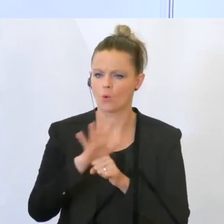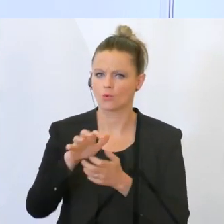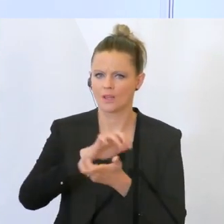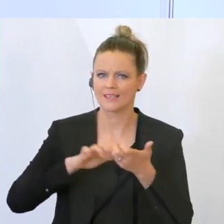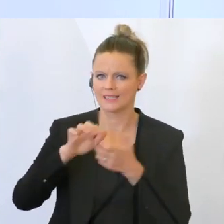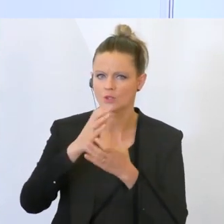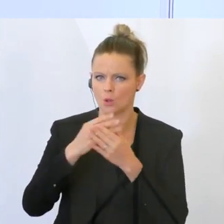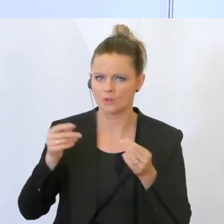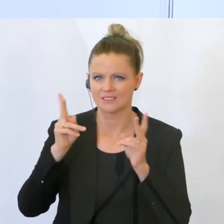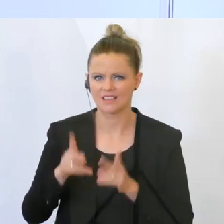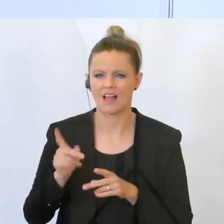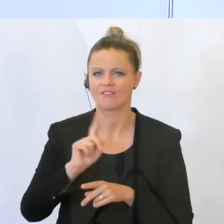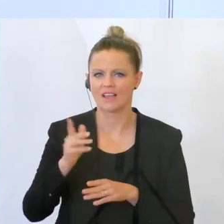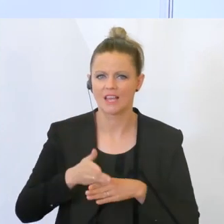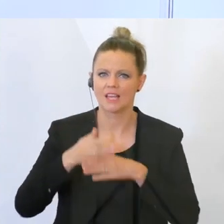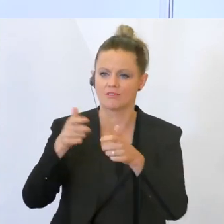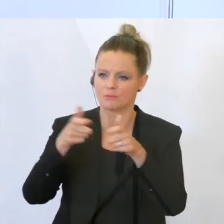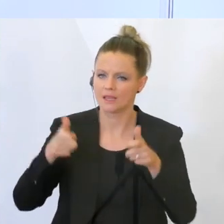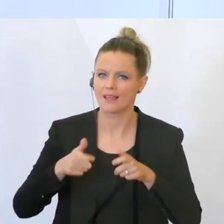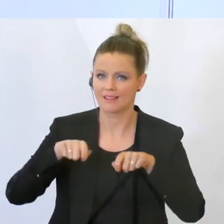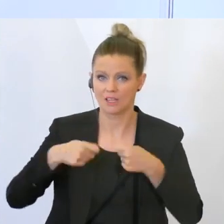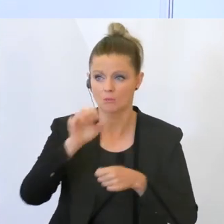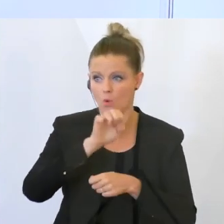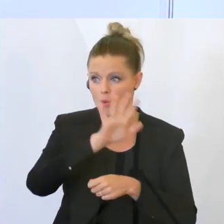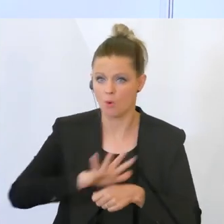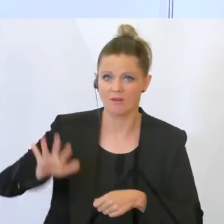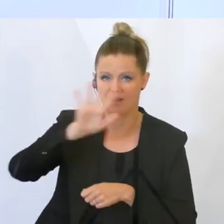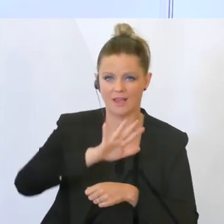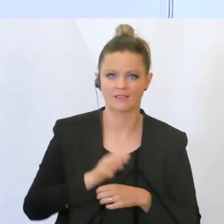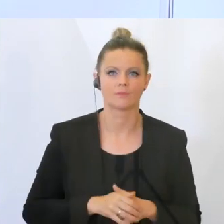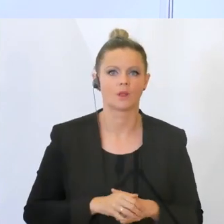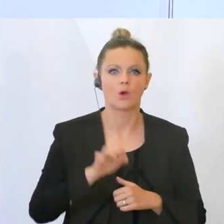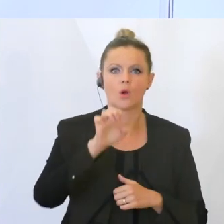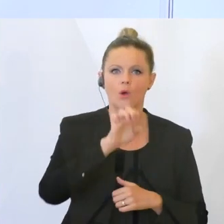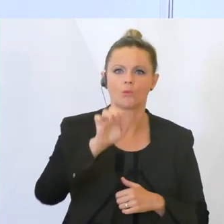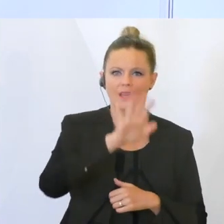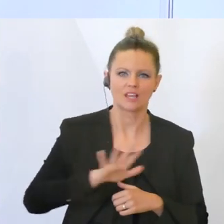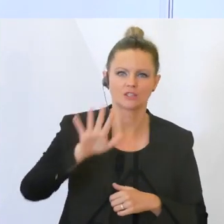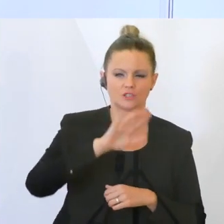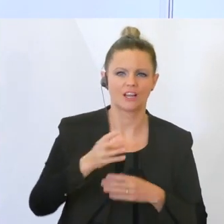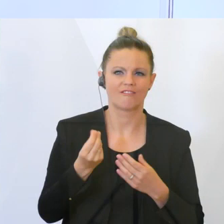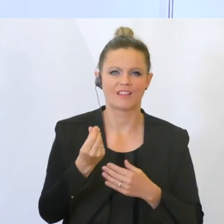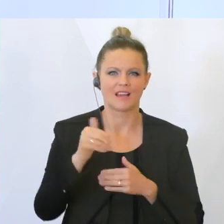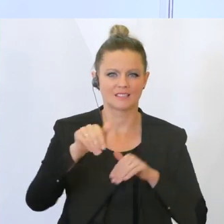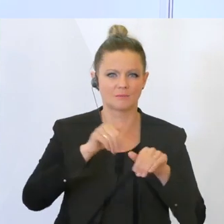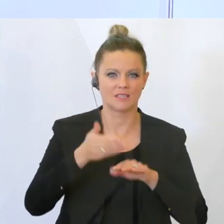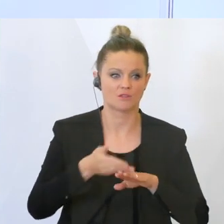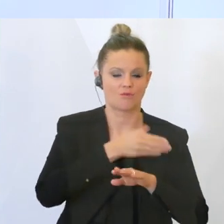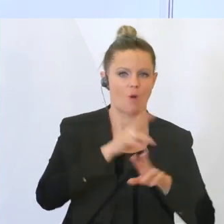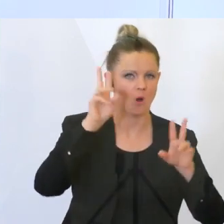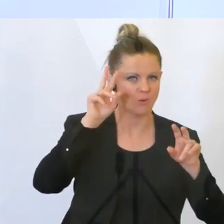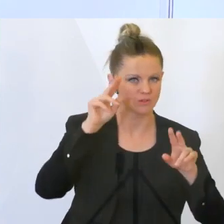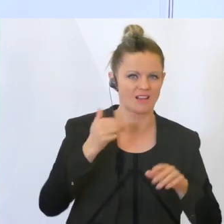europäischer Ebene. Welche Hilfspakete bringt man auf den Weg? Wir haben ja im Kreis der europäischen Finanzminister bereits vor Ostern ein Hilfspaket